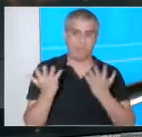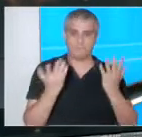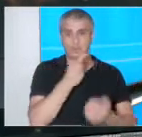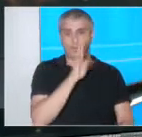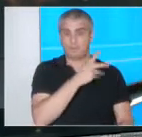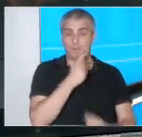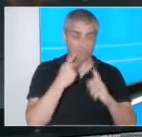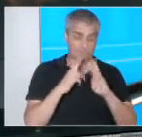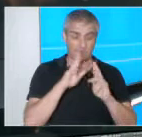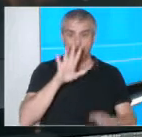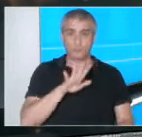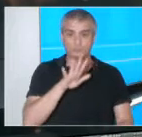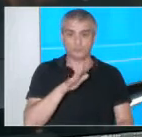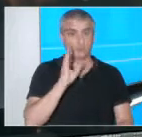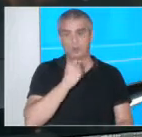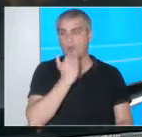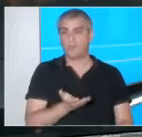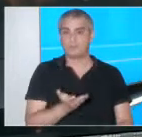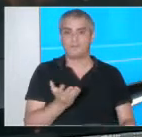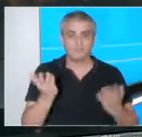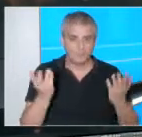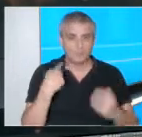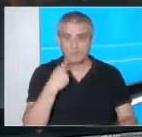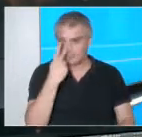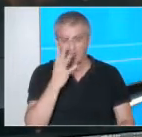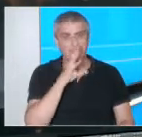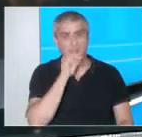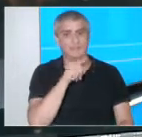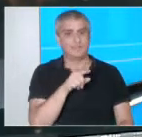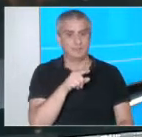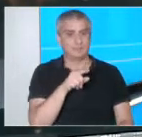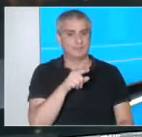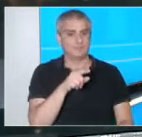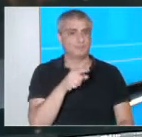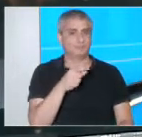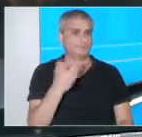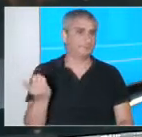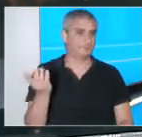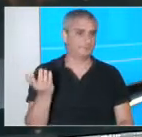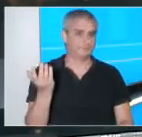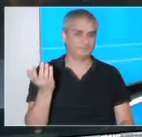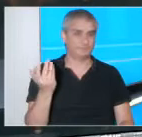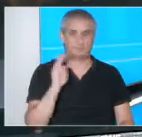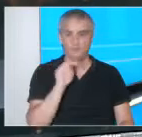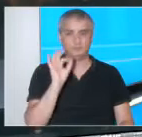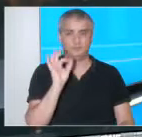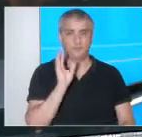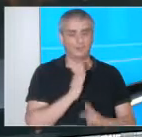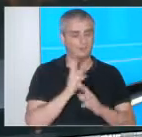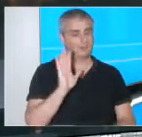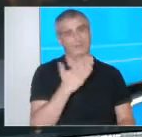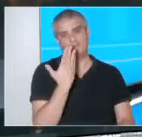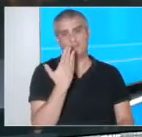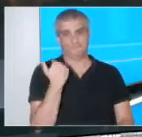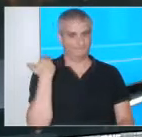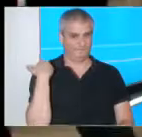נתניהו? כשהוא נפגש איתו חמש שעות, אז גם זה לא טוב, תדע מה, אבל בוא נראה את מה שדיברת עליו, את העניין הזה של הפניית הגב, ונדבר